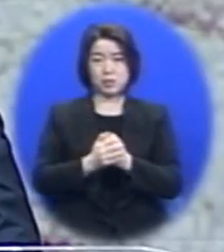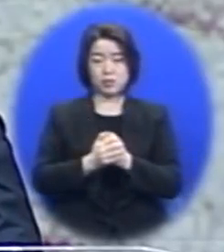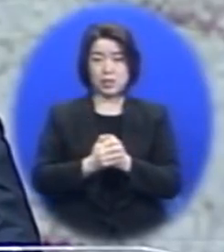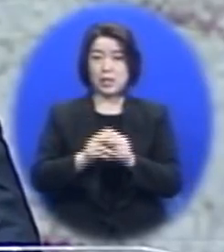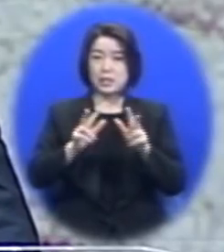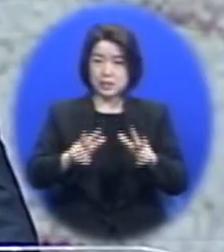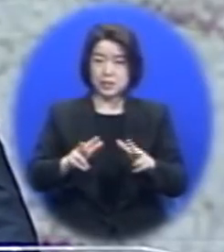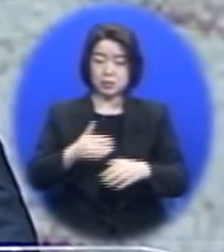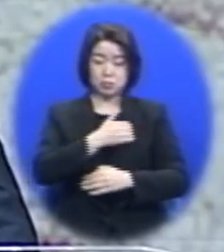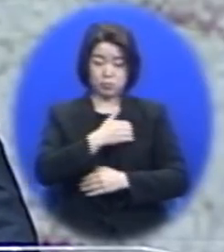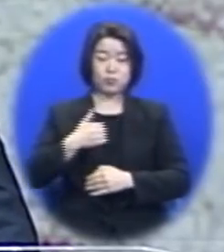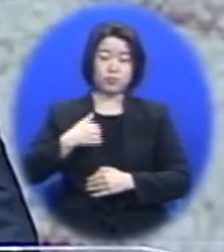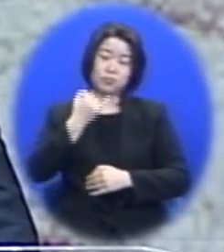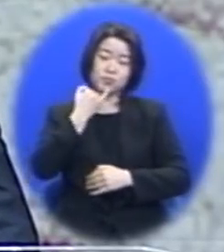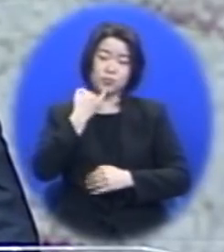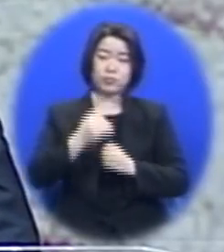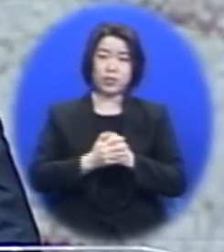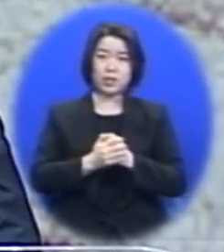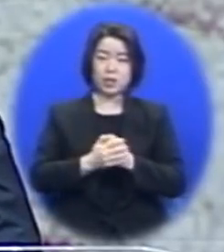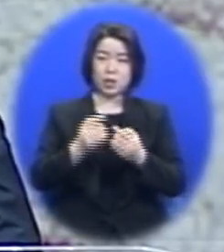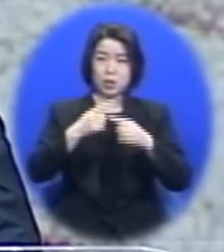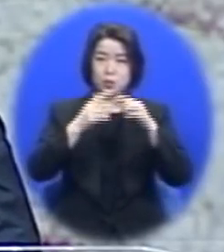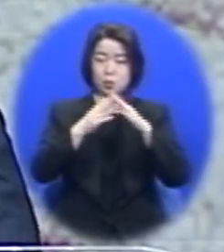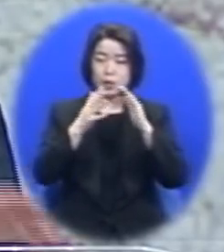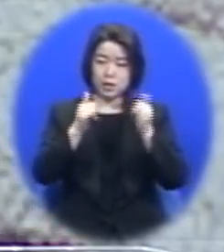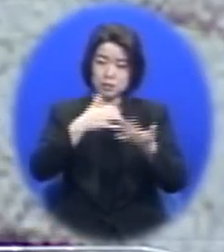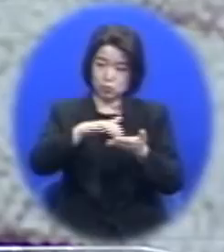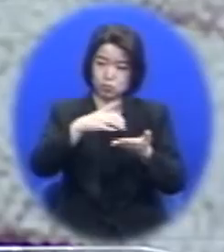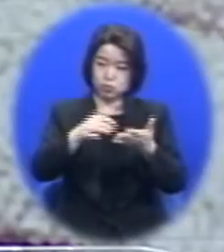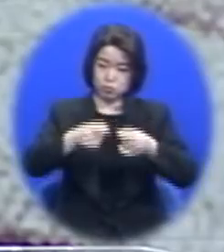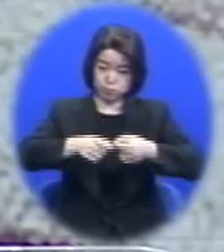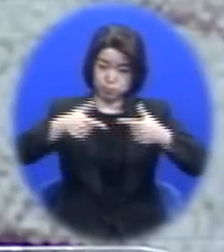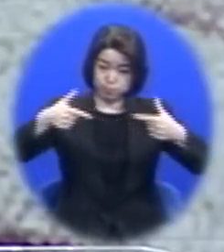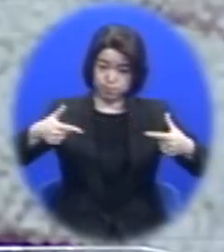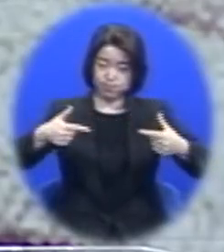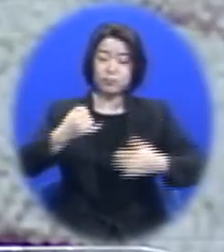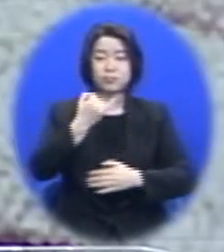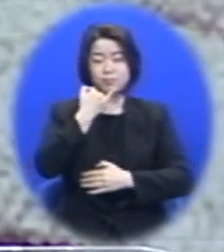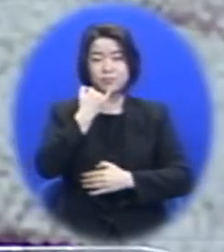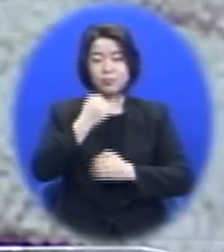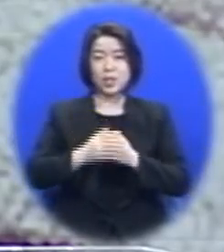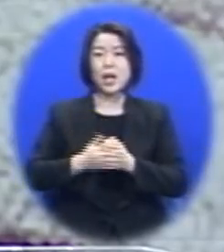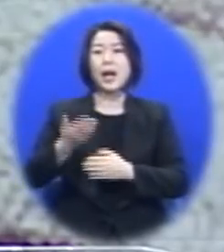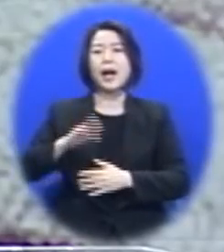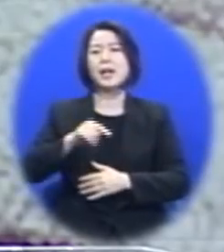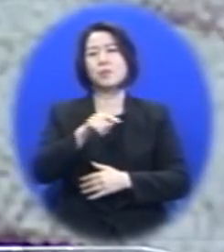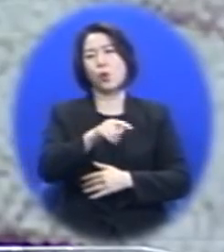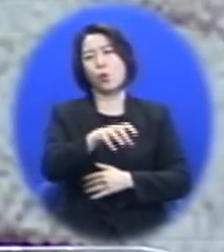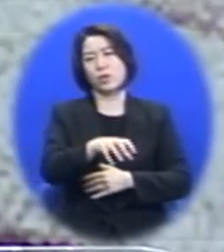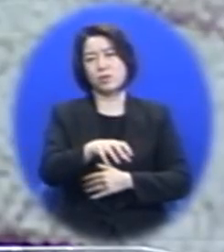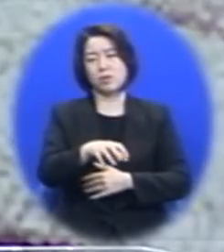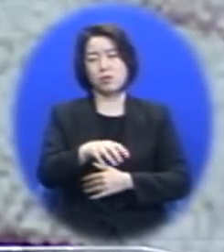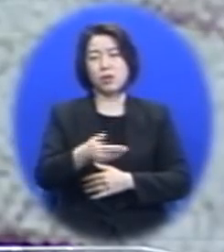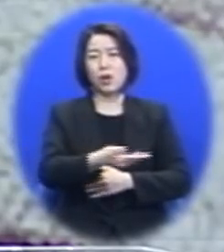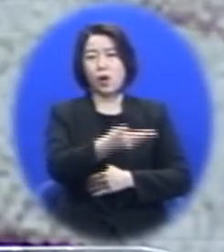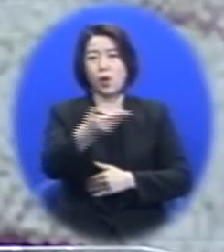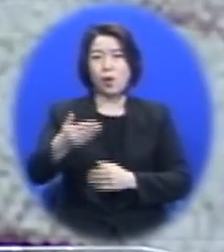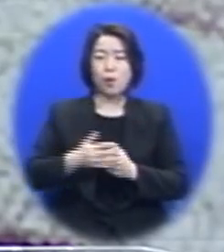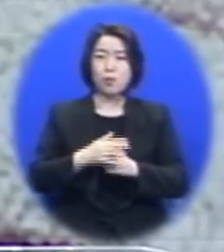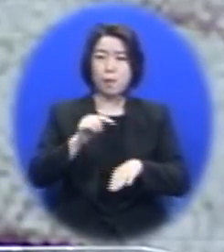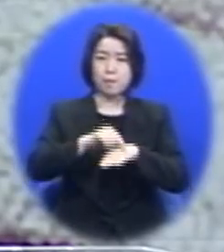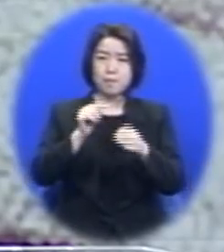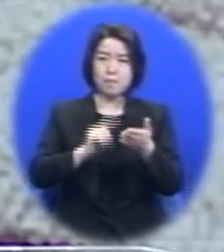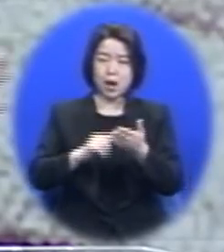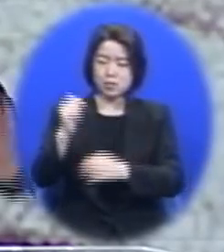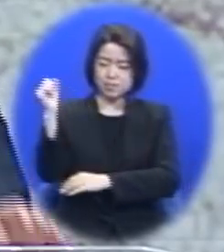교인도 많아졌고 여의 로 가졌습니다 그러나 여기서 여러분 마음